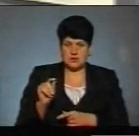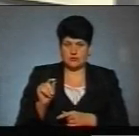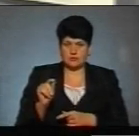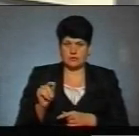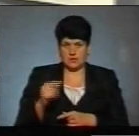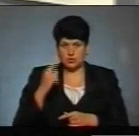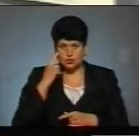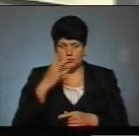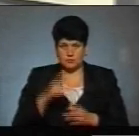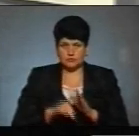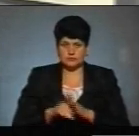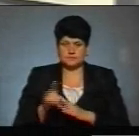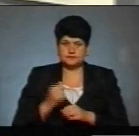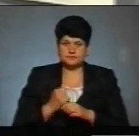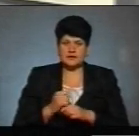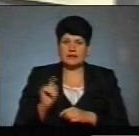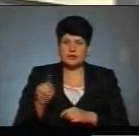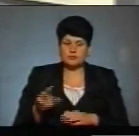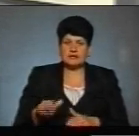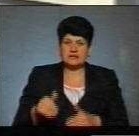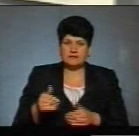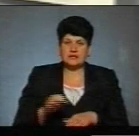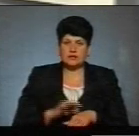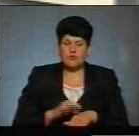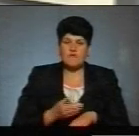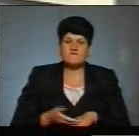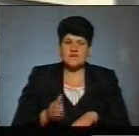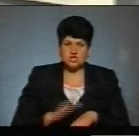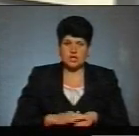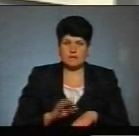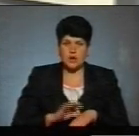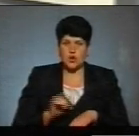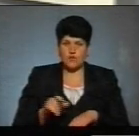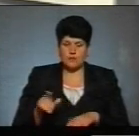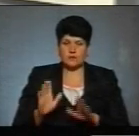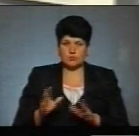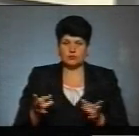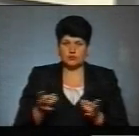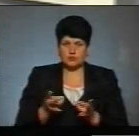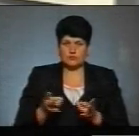його, думаю, що ми запустимо для того, щоб надавати хворим важким, які будуть